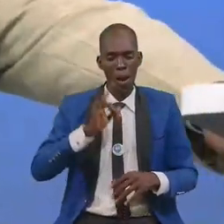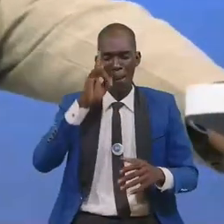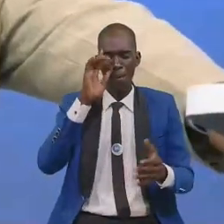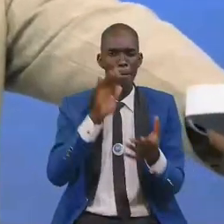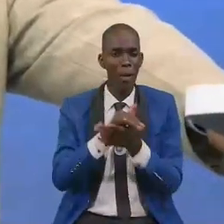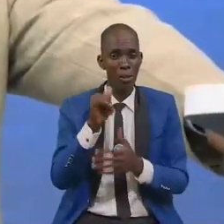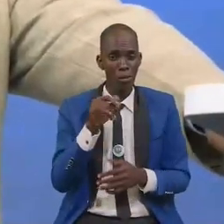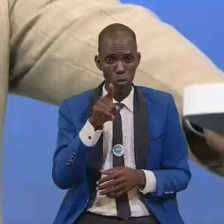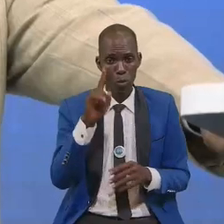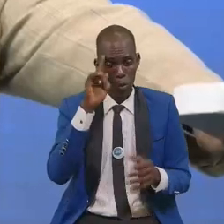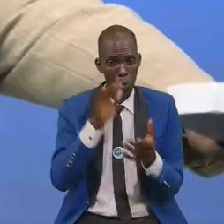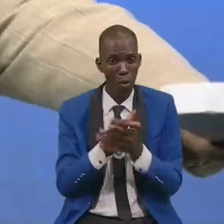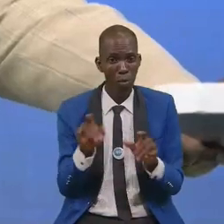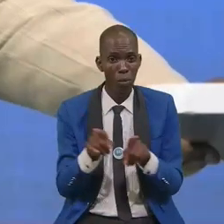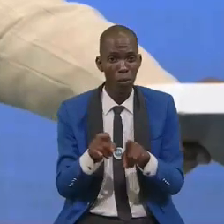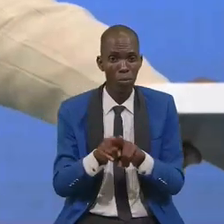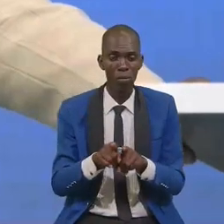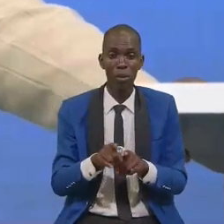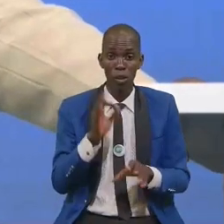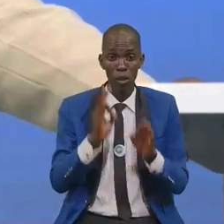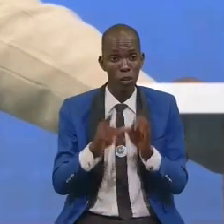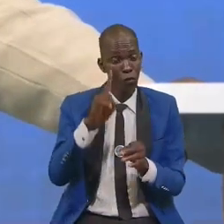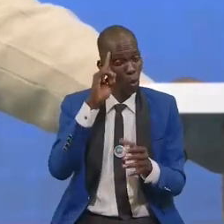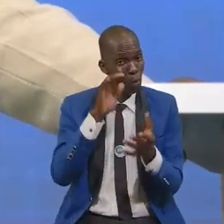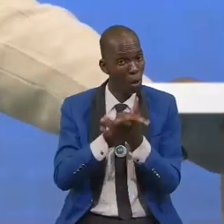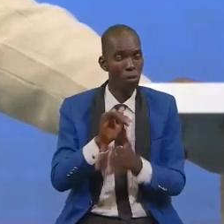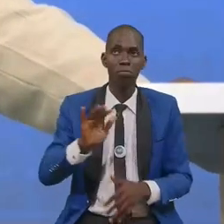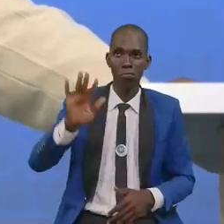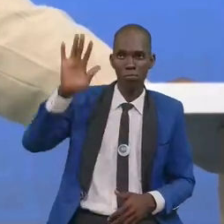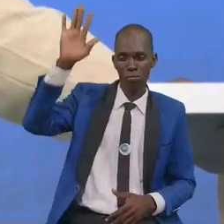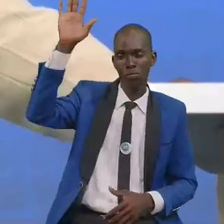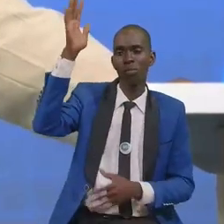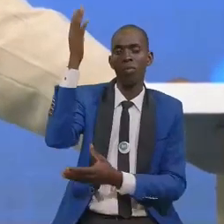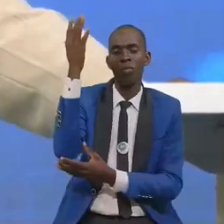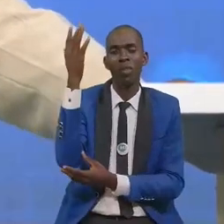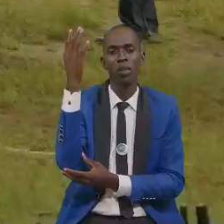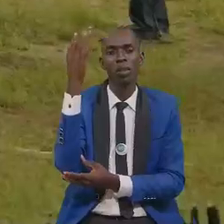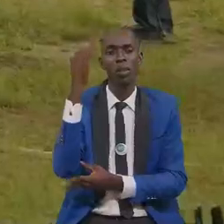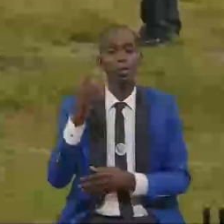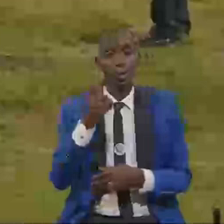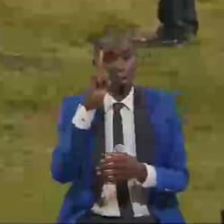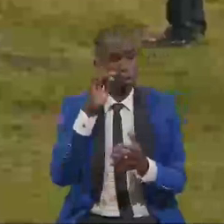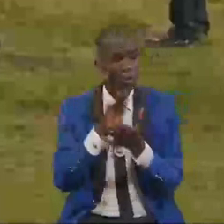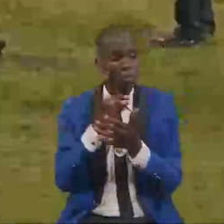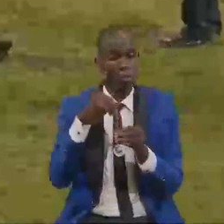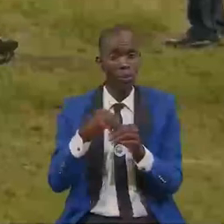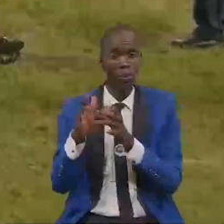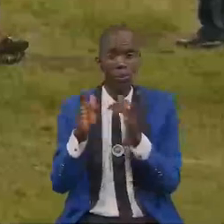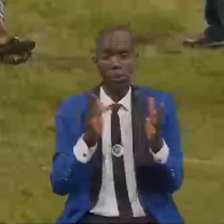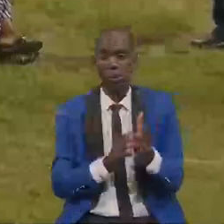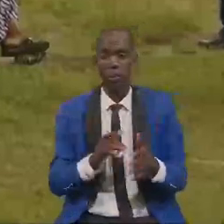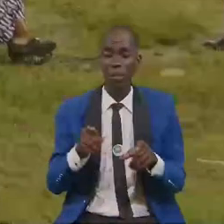es-tu lève cette main tu crois que ce soit Jésus est le Sauveur tu crois ce soir